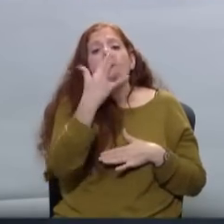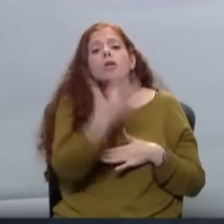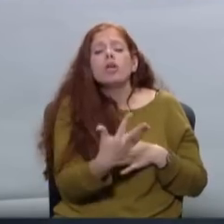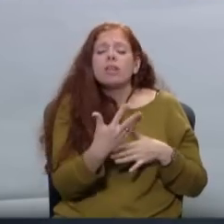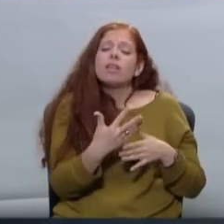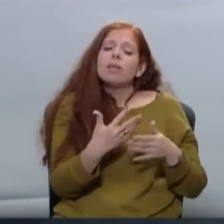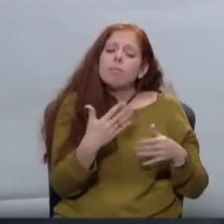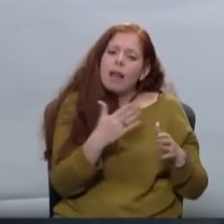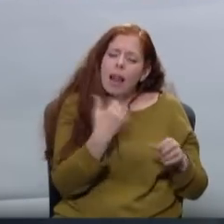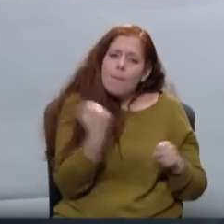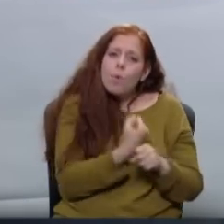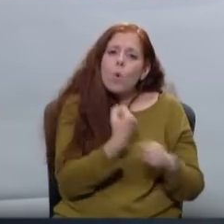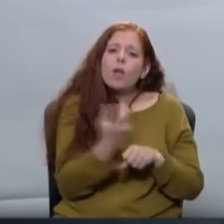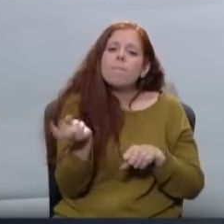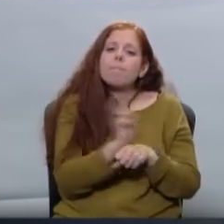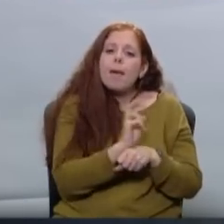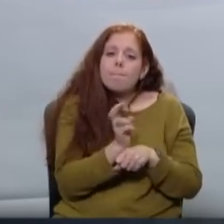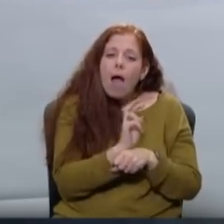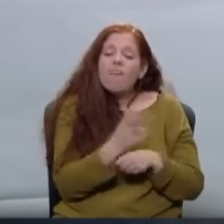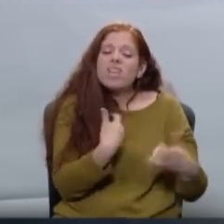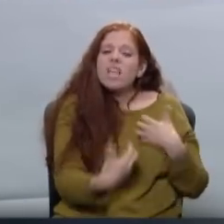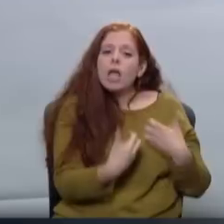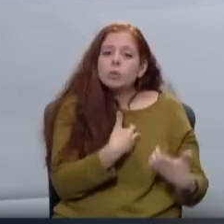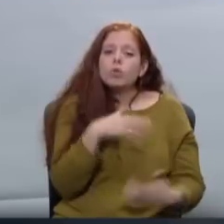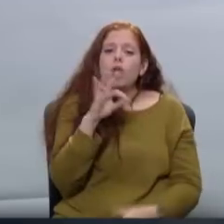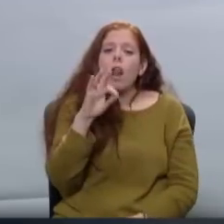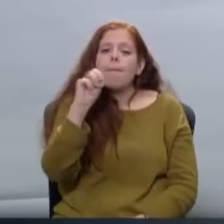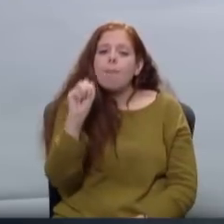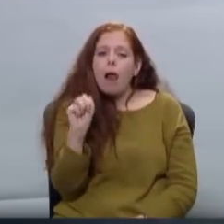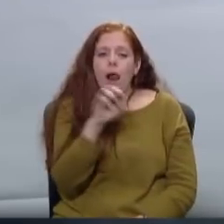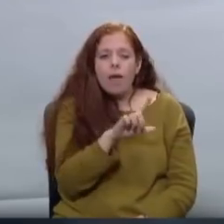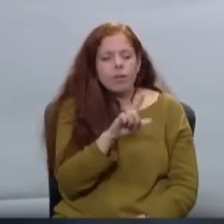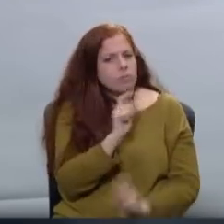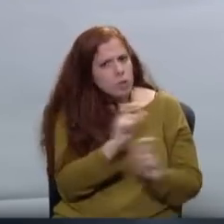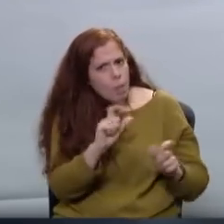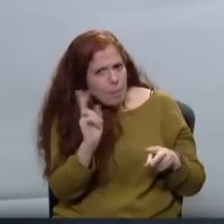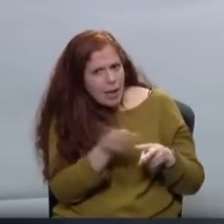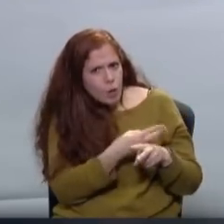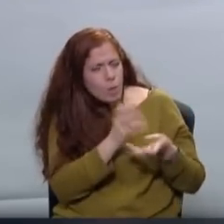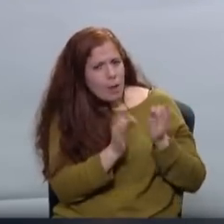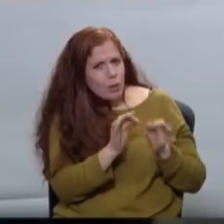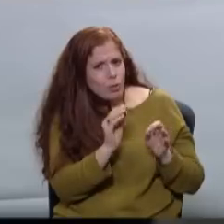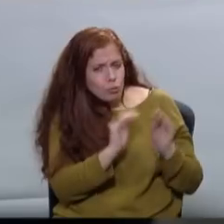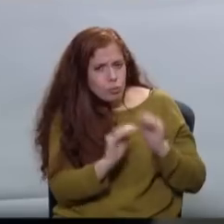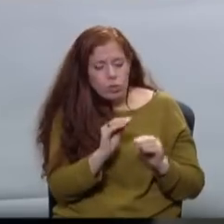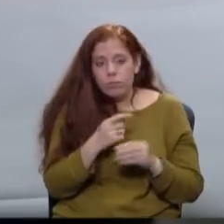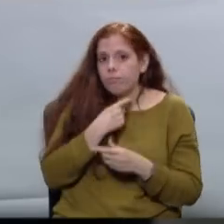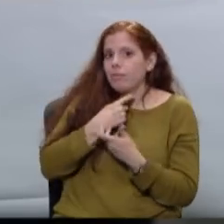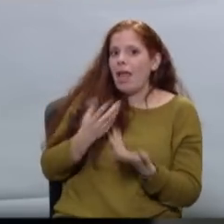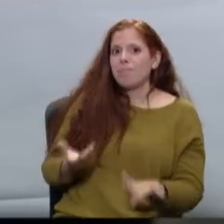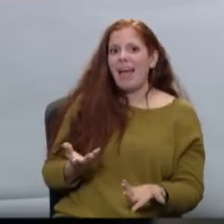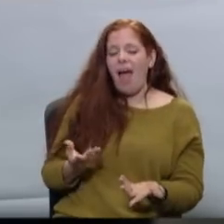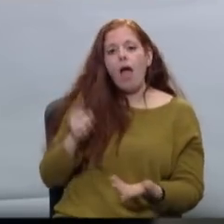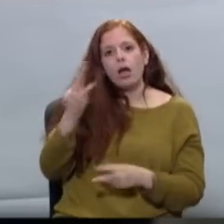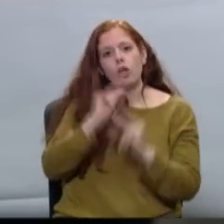של פעולות מרמה והתחזות של מלכה לייפר. זה לא מילים רגילות שהפרקליטות משתמשת נכון, בהם. נכון, אין לה ברירה. תראה, כשמדברים